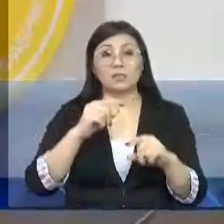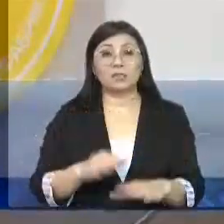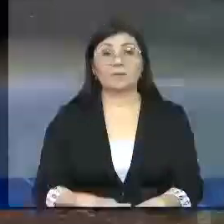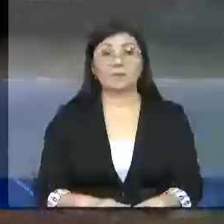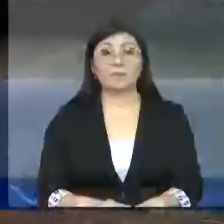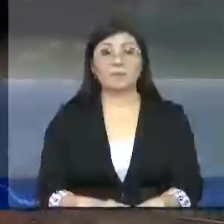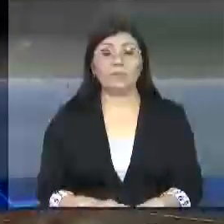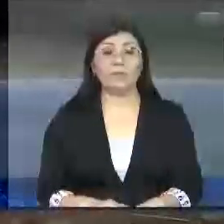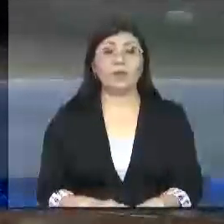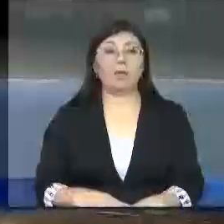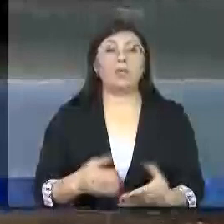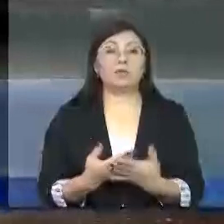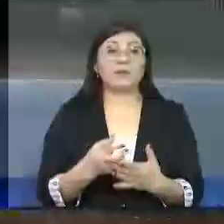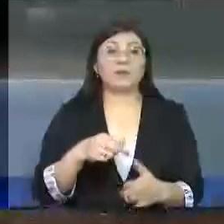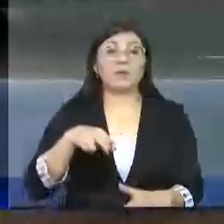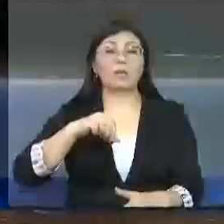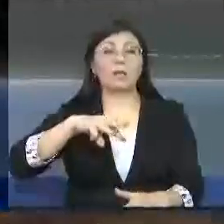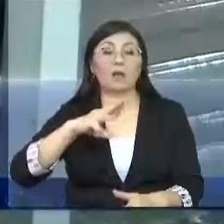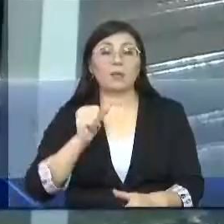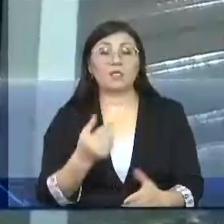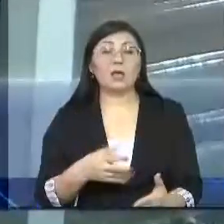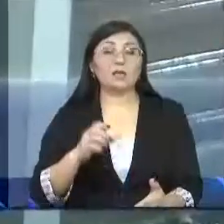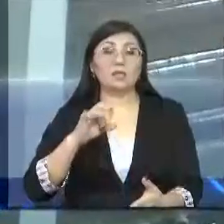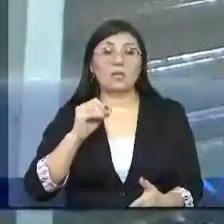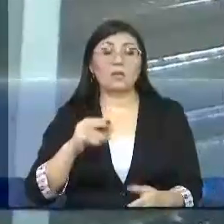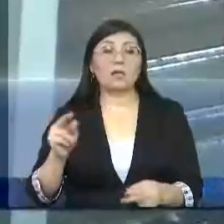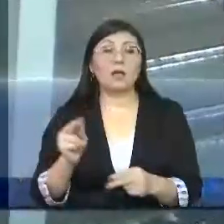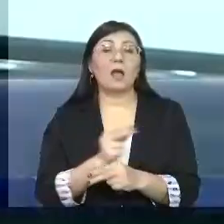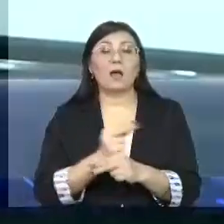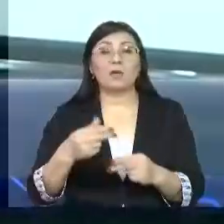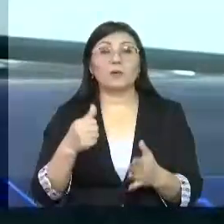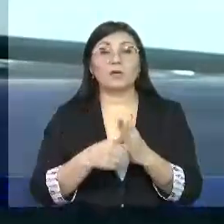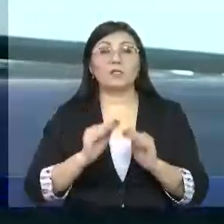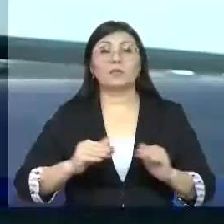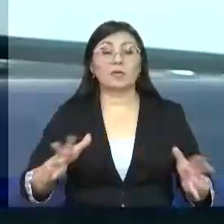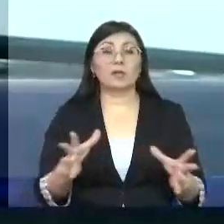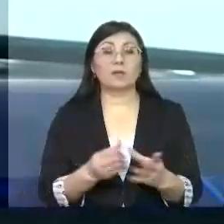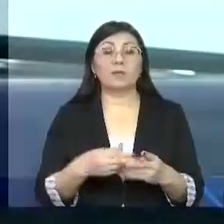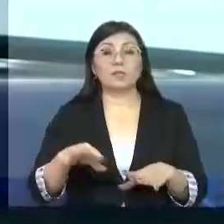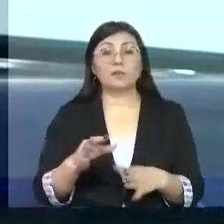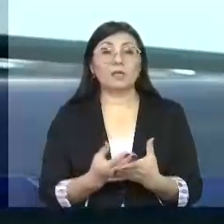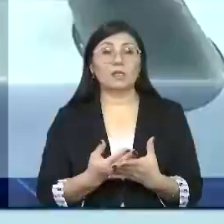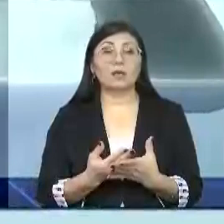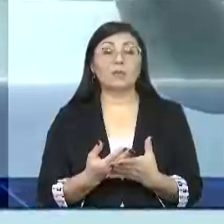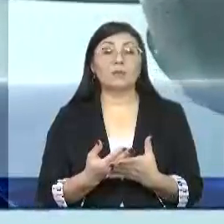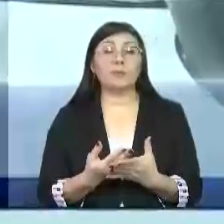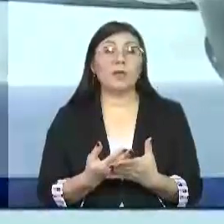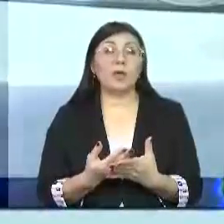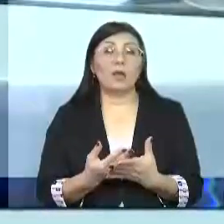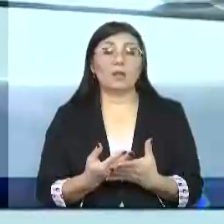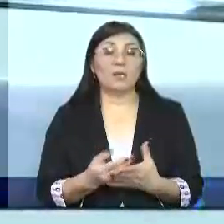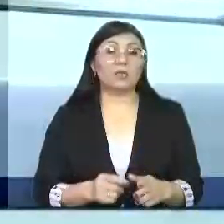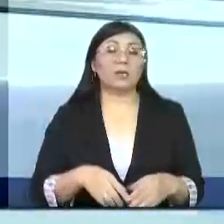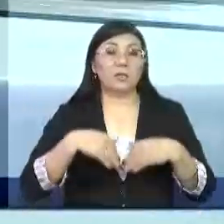я осуществляюсь. А бадамшинец Серик Айкунов – глава большой семьи, где воспитывается 6 детей. Вместе с супругой, всерьез задумавшись о будущем своих детей,